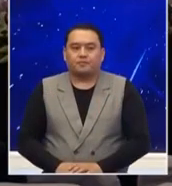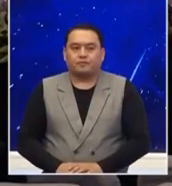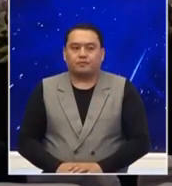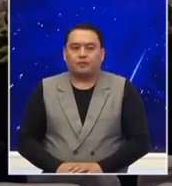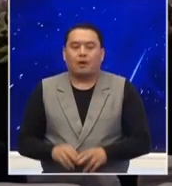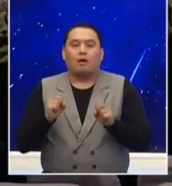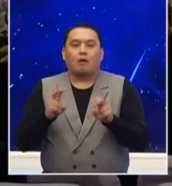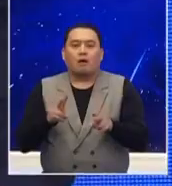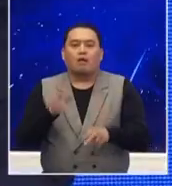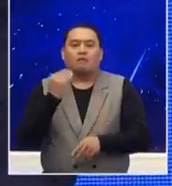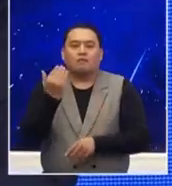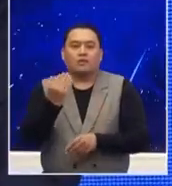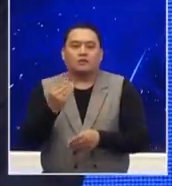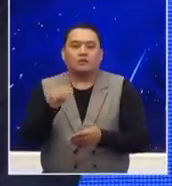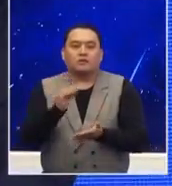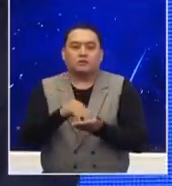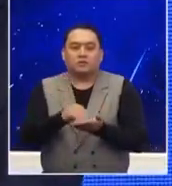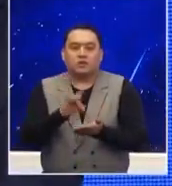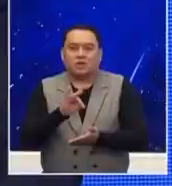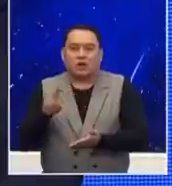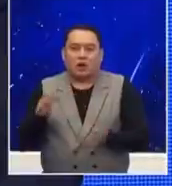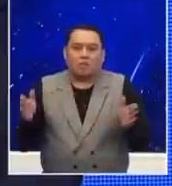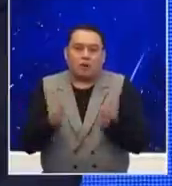вы оцениваете проблемы моногородов в Республике Астана?